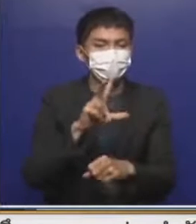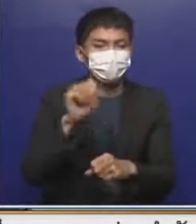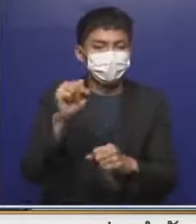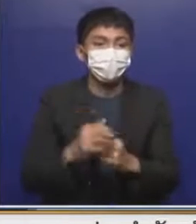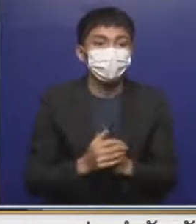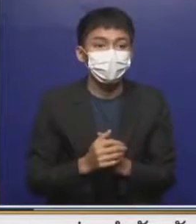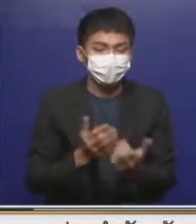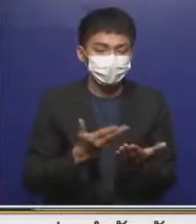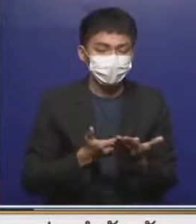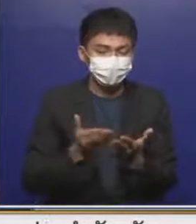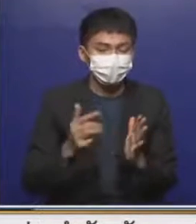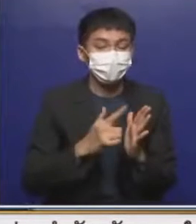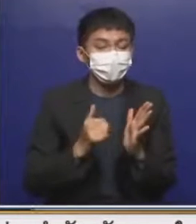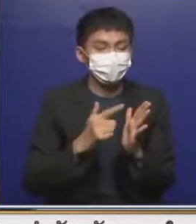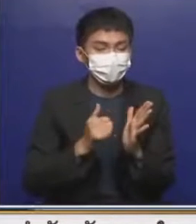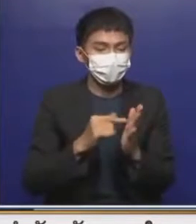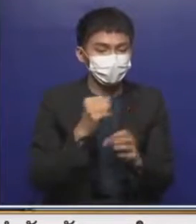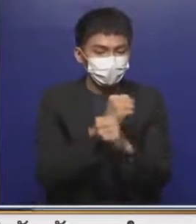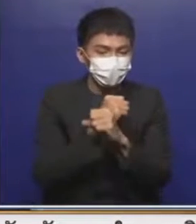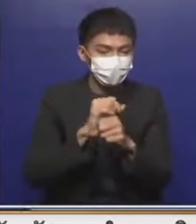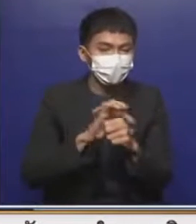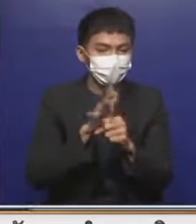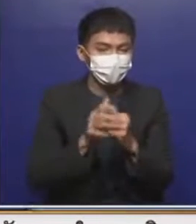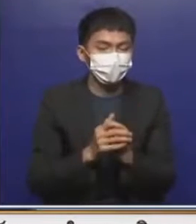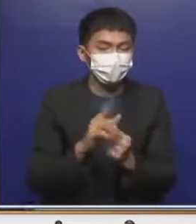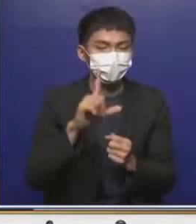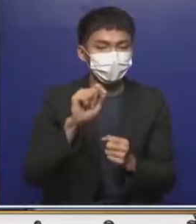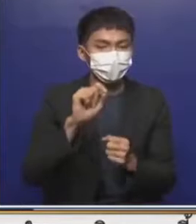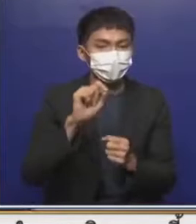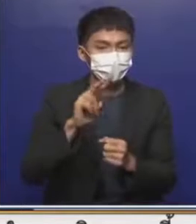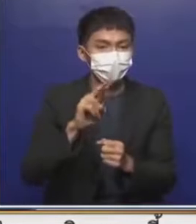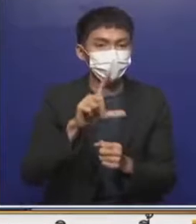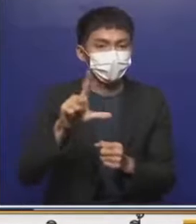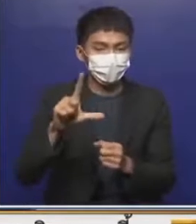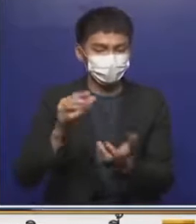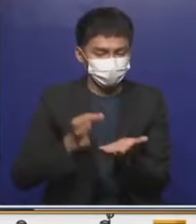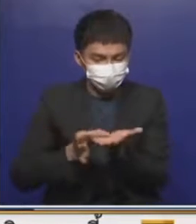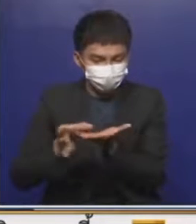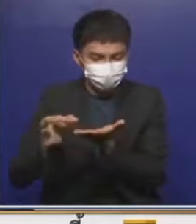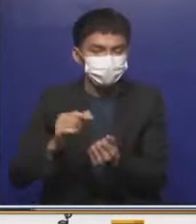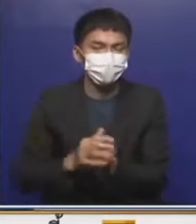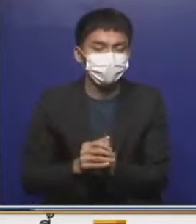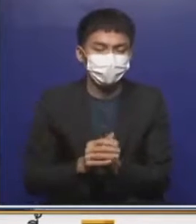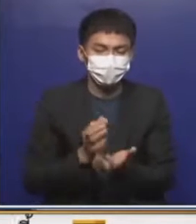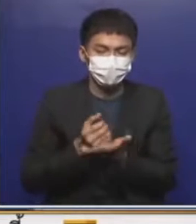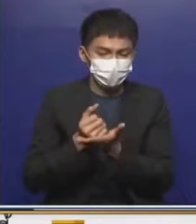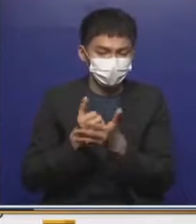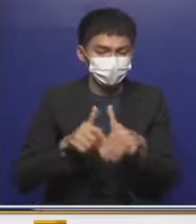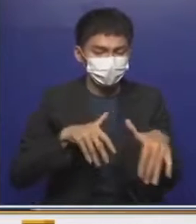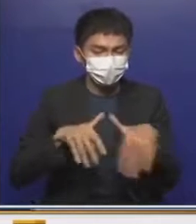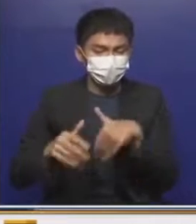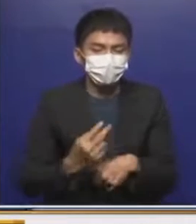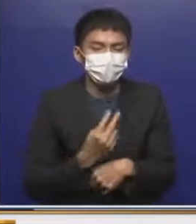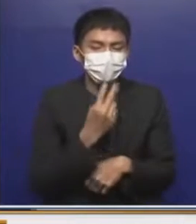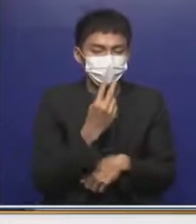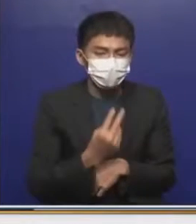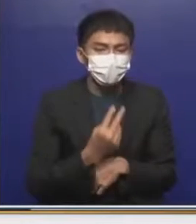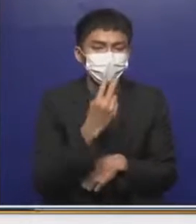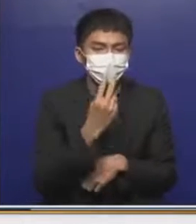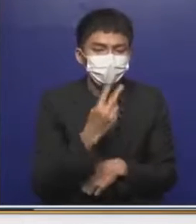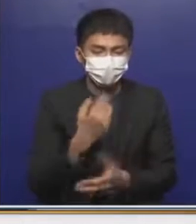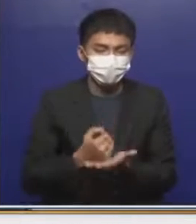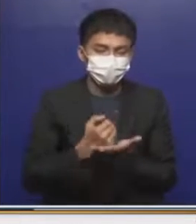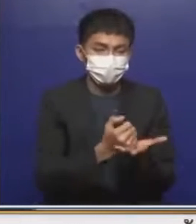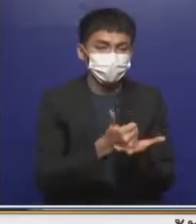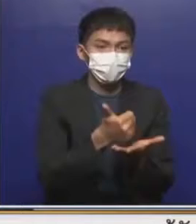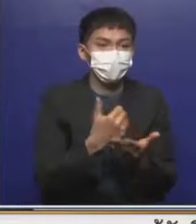าไปซื้อยาฟาวิธิรวียได้ถึง 22 ลานโตสามารถเอามาช่วยชีวตประชาชนที่หายใจเหื่อยหอบอยู่ตรงหนาไดถึง